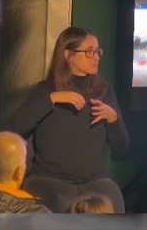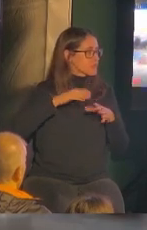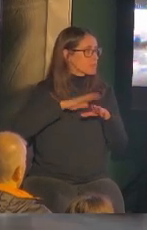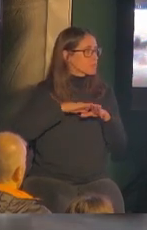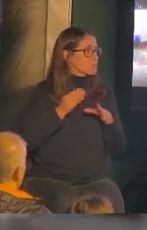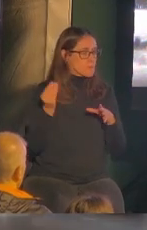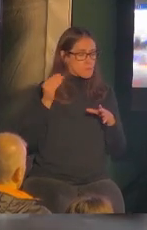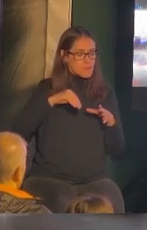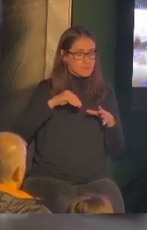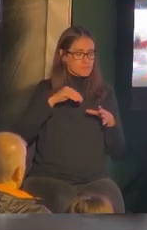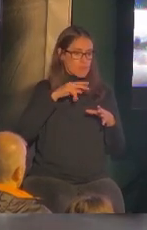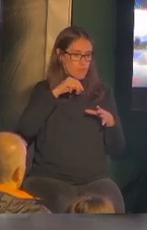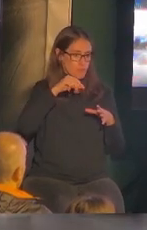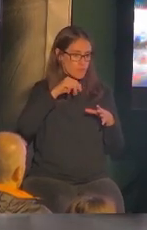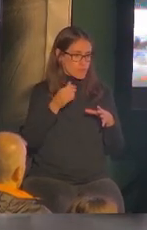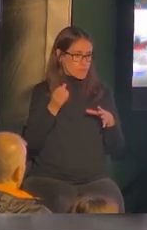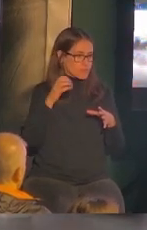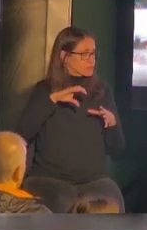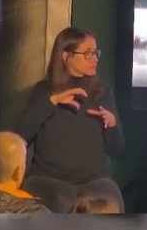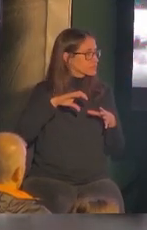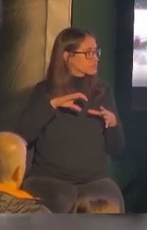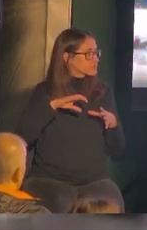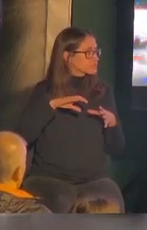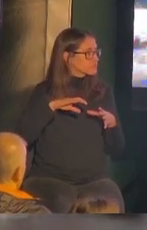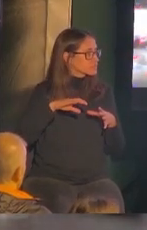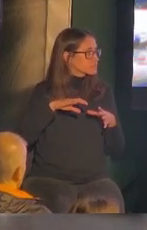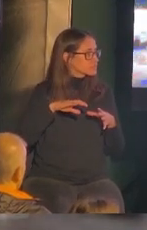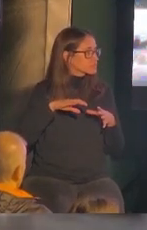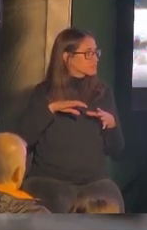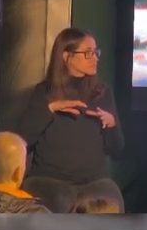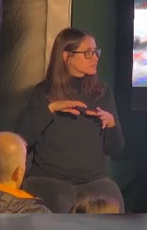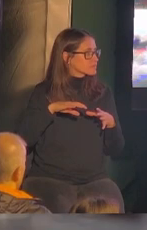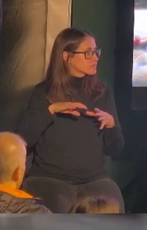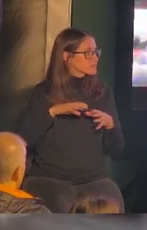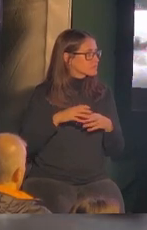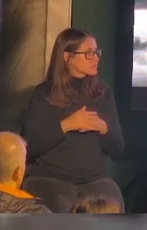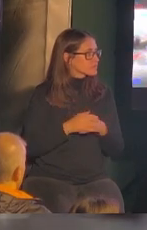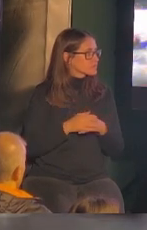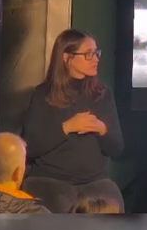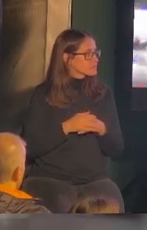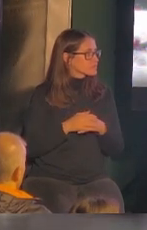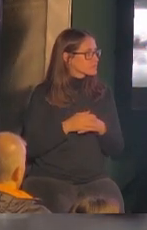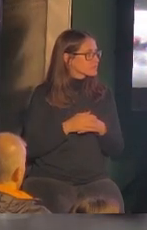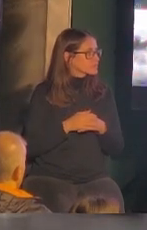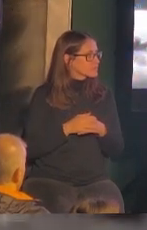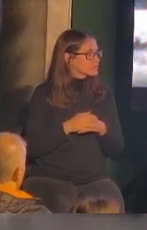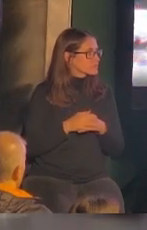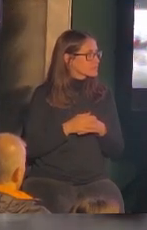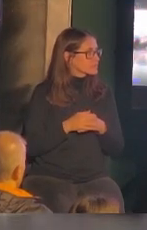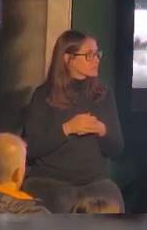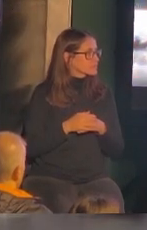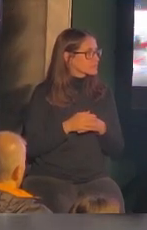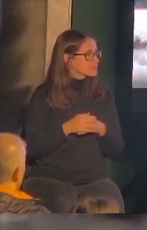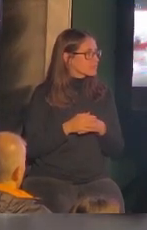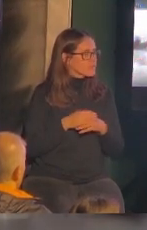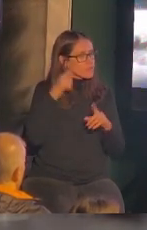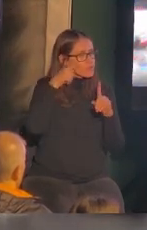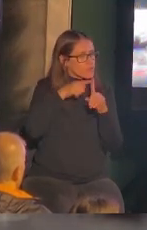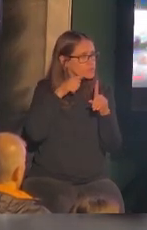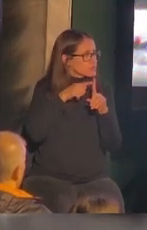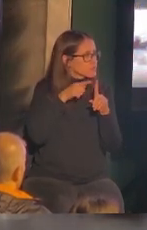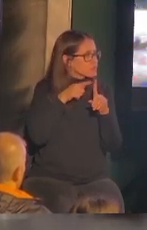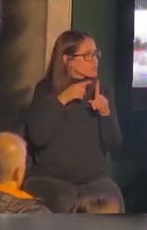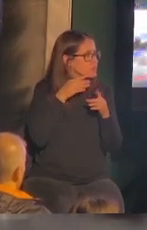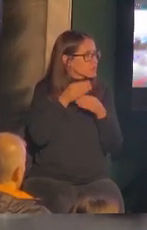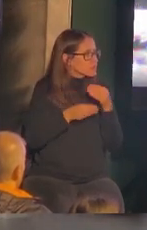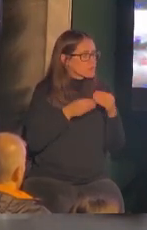sucre. Val, ja us hem fet una mica de prèvia, una miqueta, ja està, de la funcionalitat. En aquest